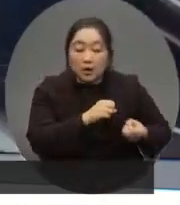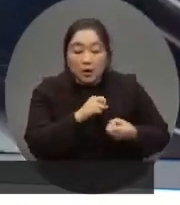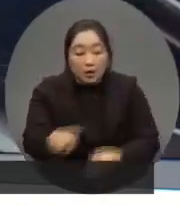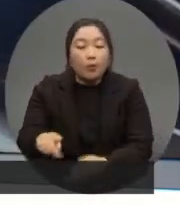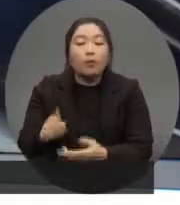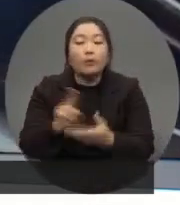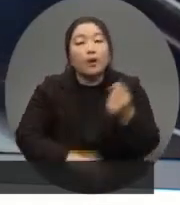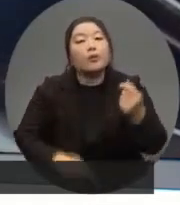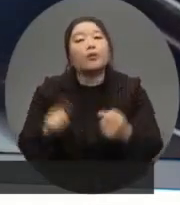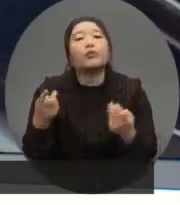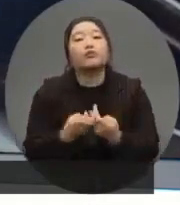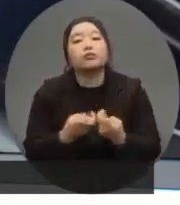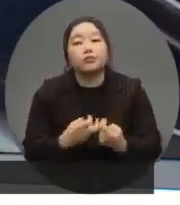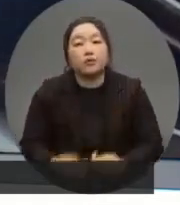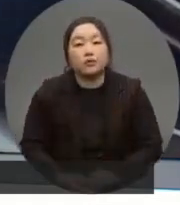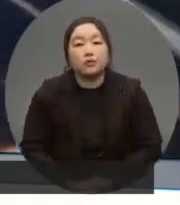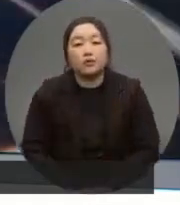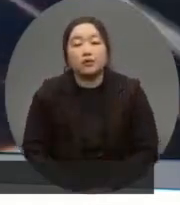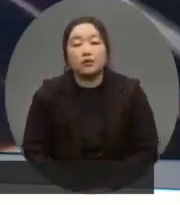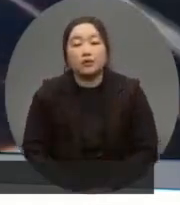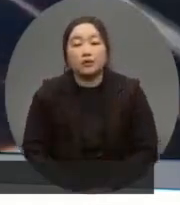걸까요 김은초